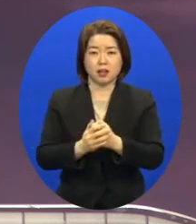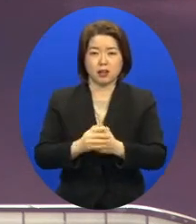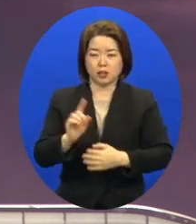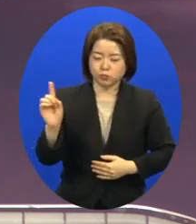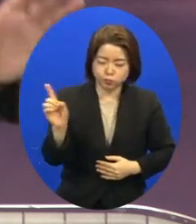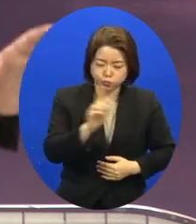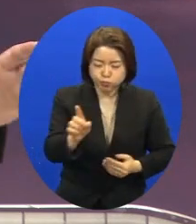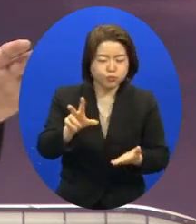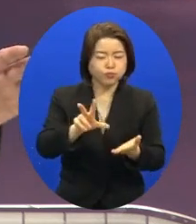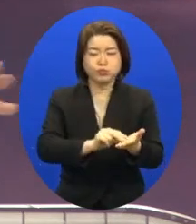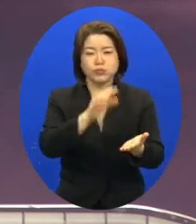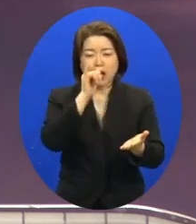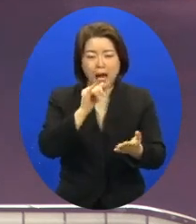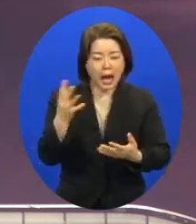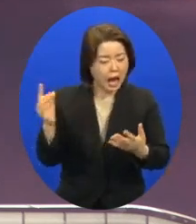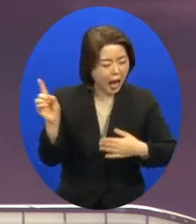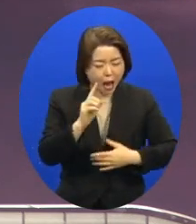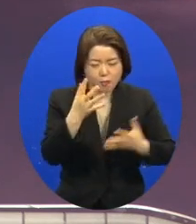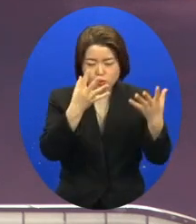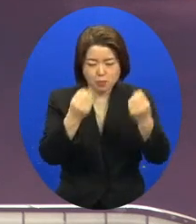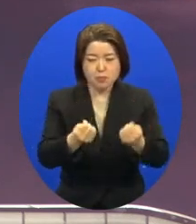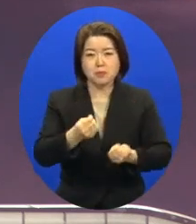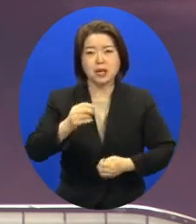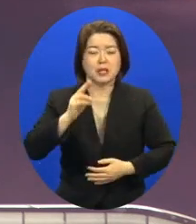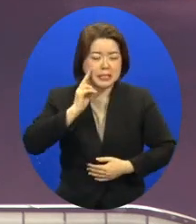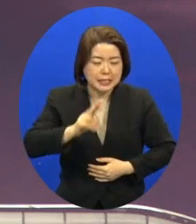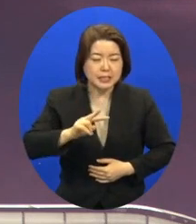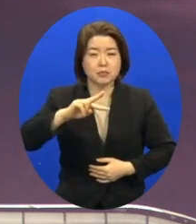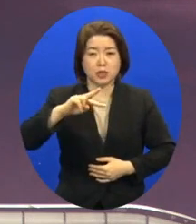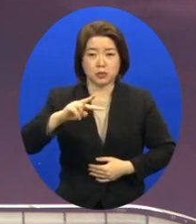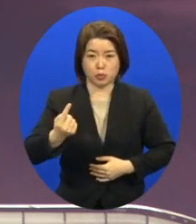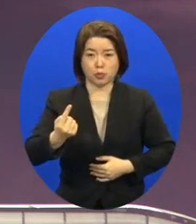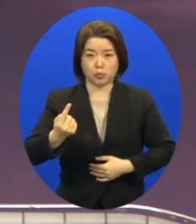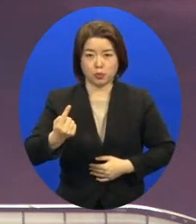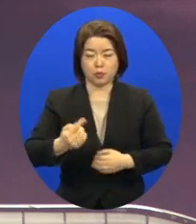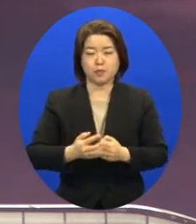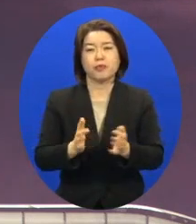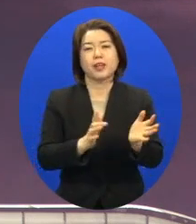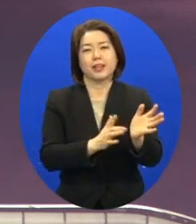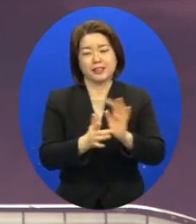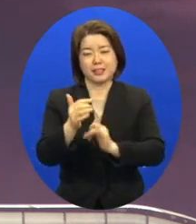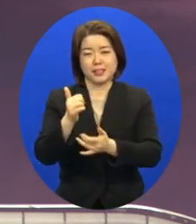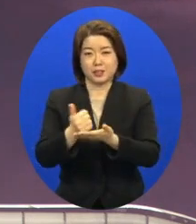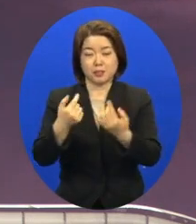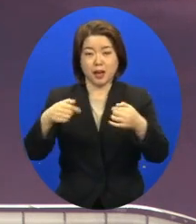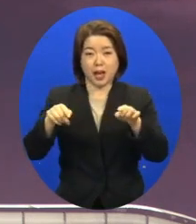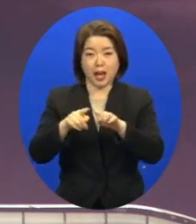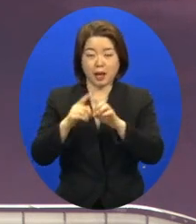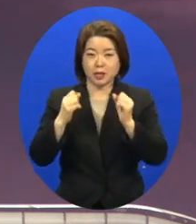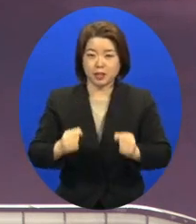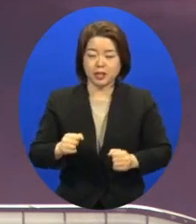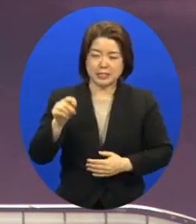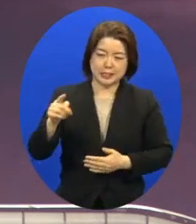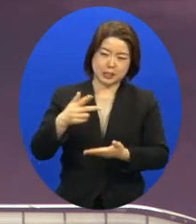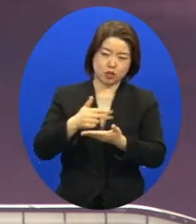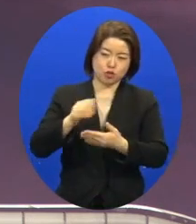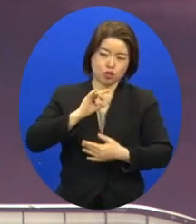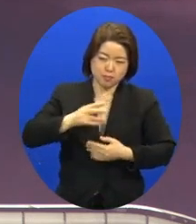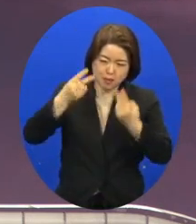있든지 아무리 문제가 많든지 아무리 문제가 심각하든지 예수님이 함께 계시는 그 주님만